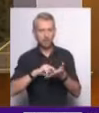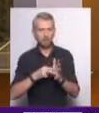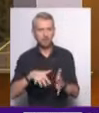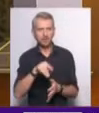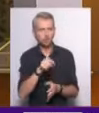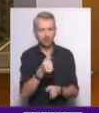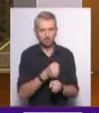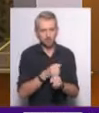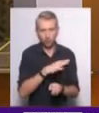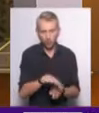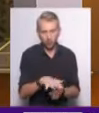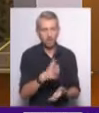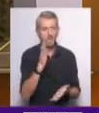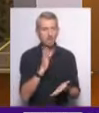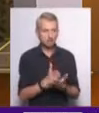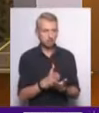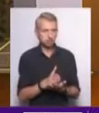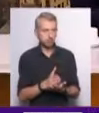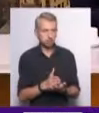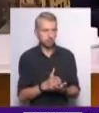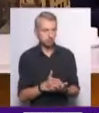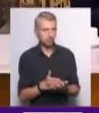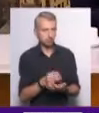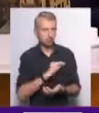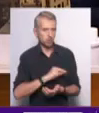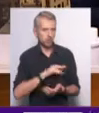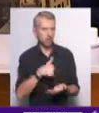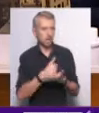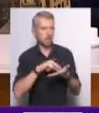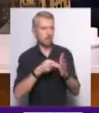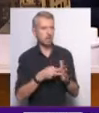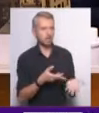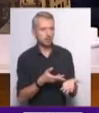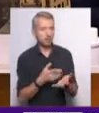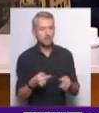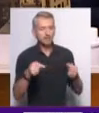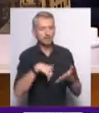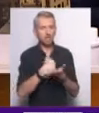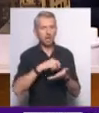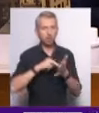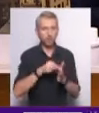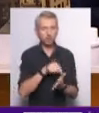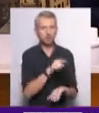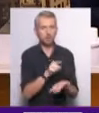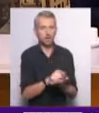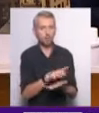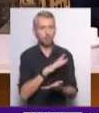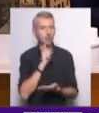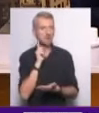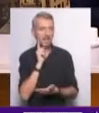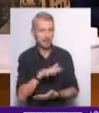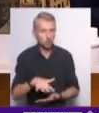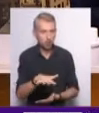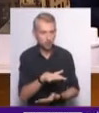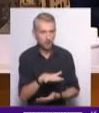не розроблений, відповідно, є чинним генеральний план. Тобто положення генерального плану. І згідно генерального плану там має бути зелена зона. І